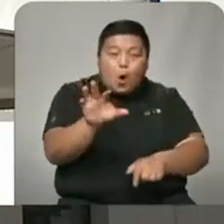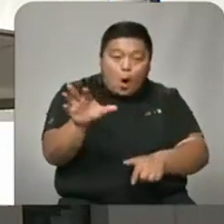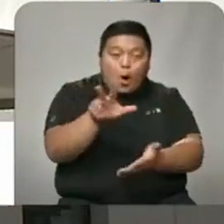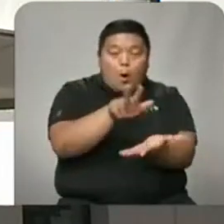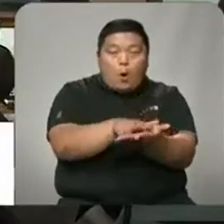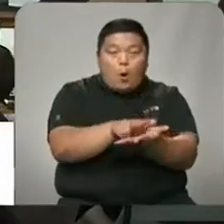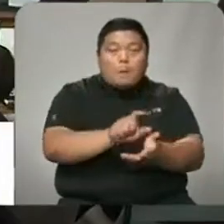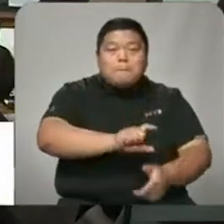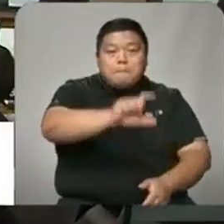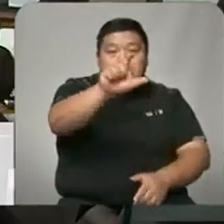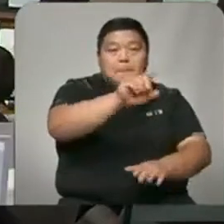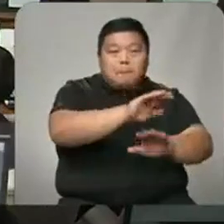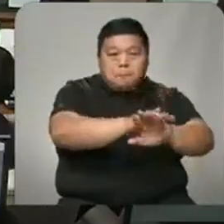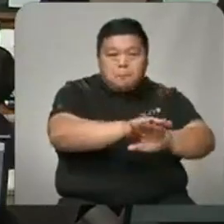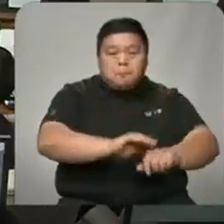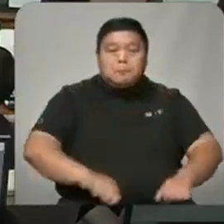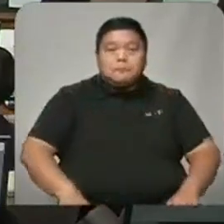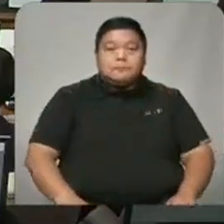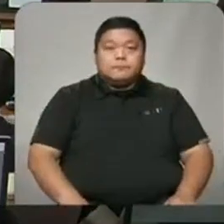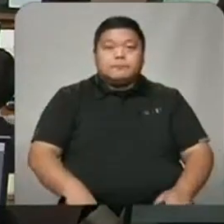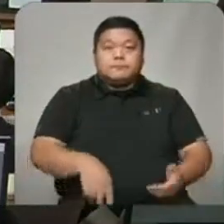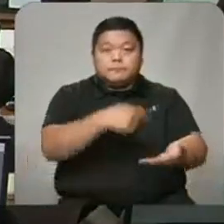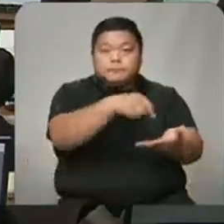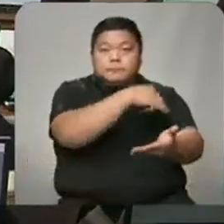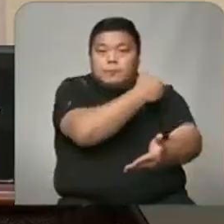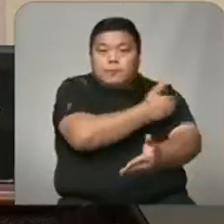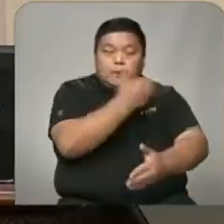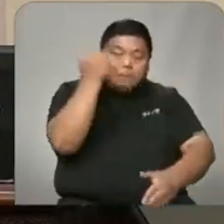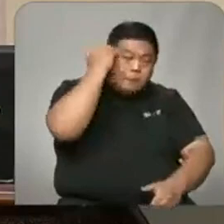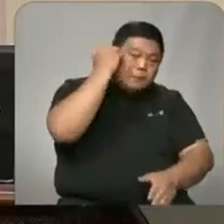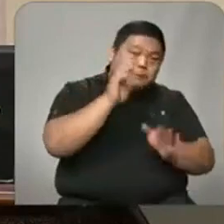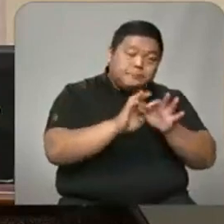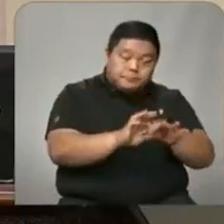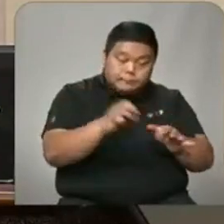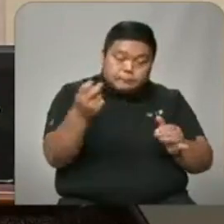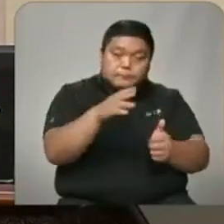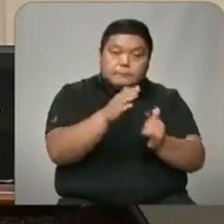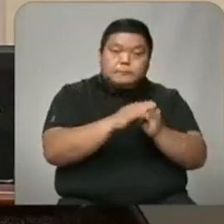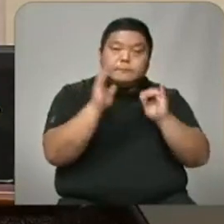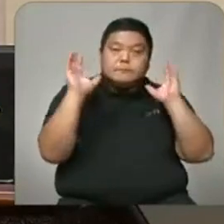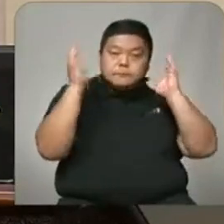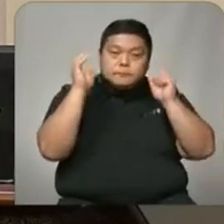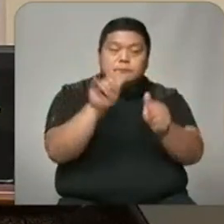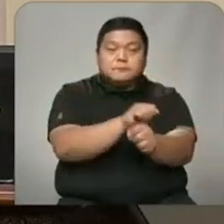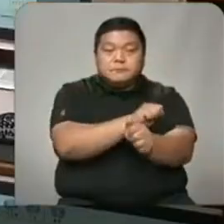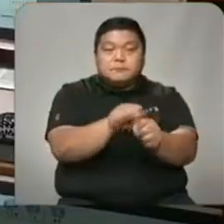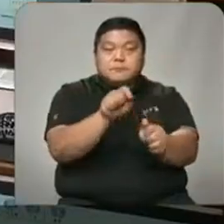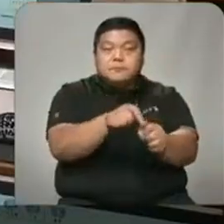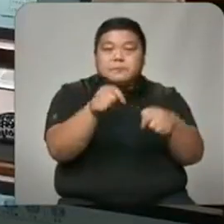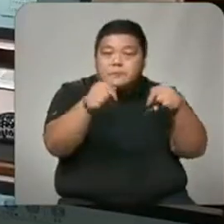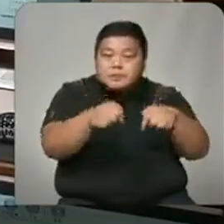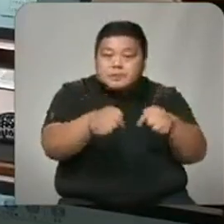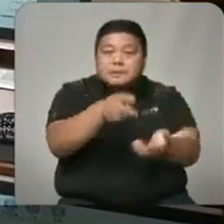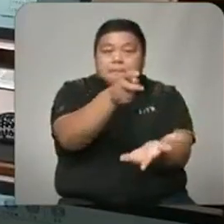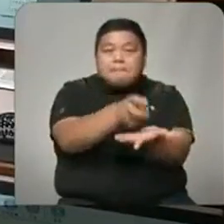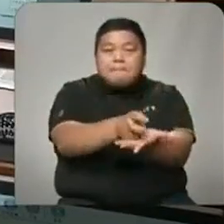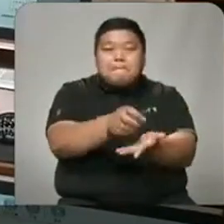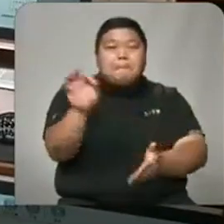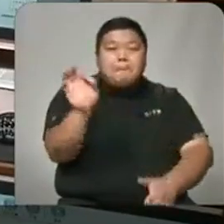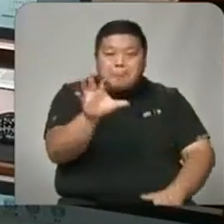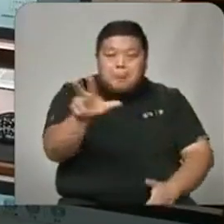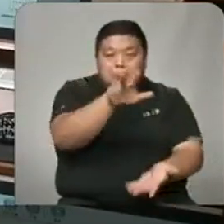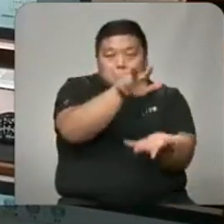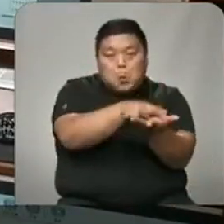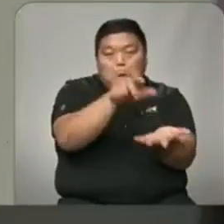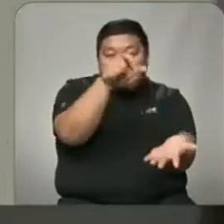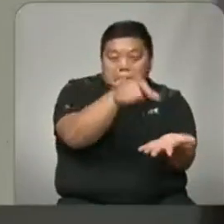통과했습니다 교권 침해 관련 민영사 사건과 아동학대 신고 등의 교원이 무료로 상담을 받을 수 있도록 조례로